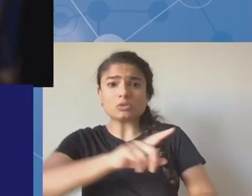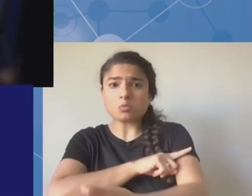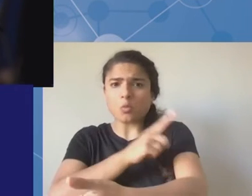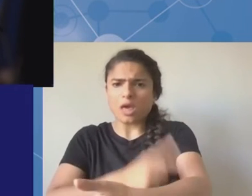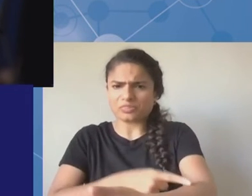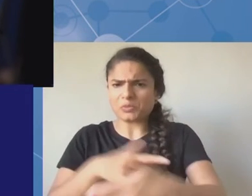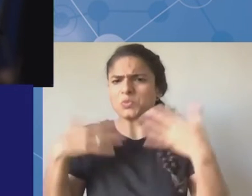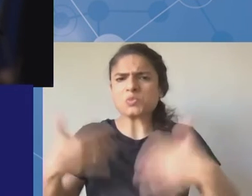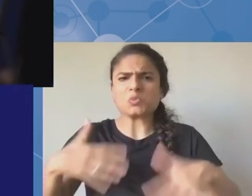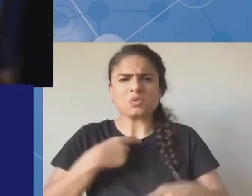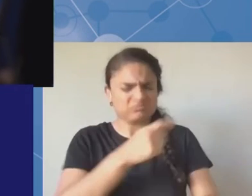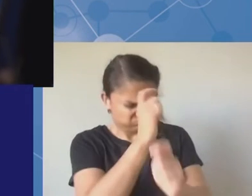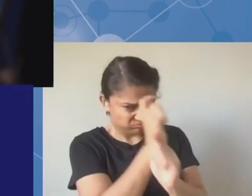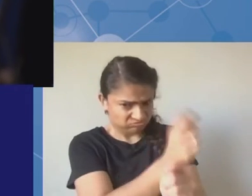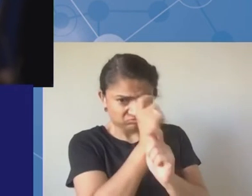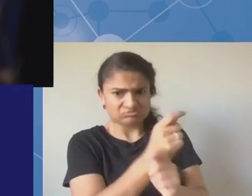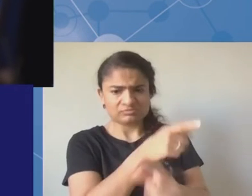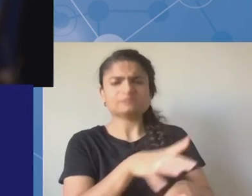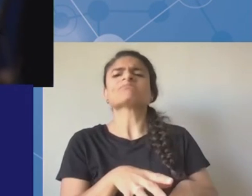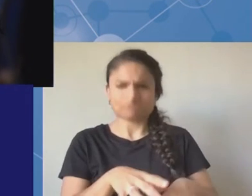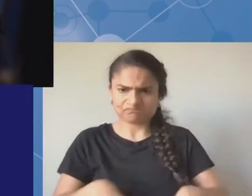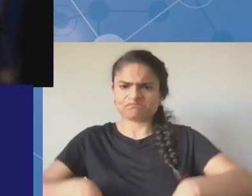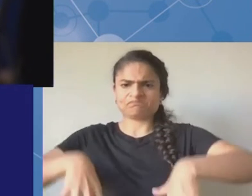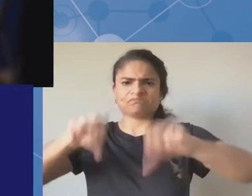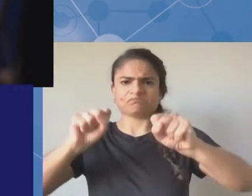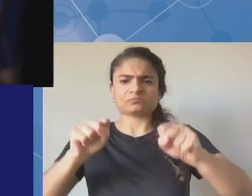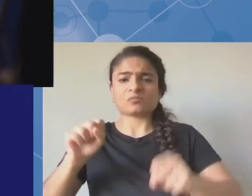Польша, как страна-хозяин,